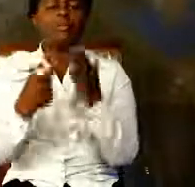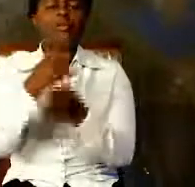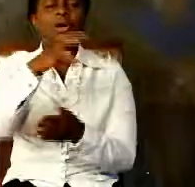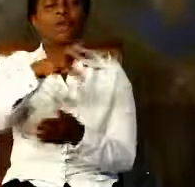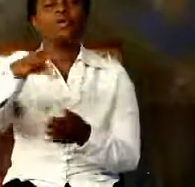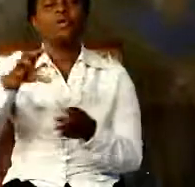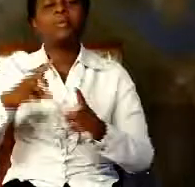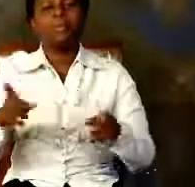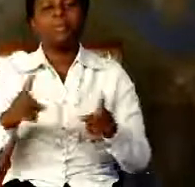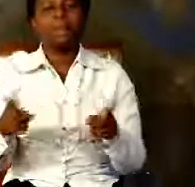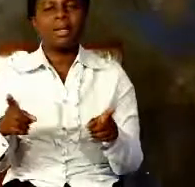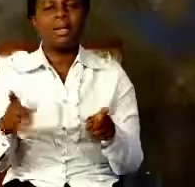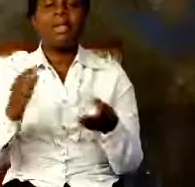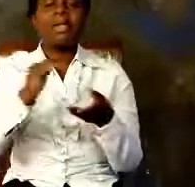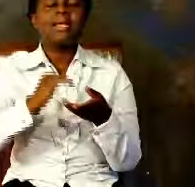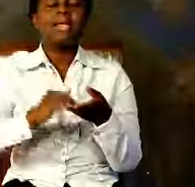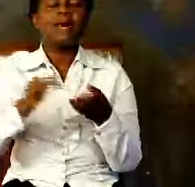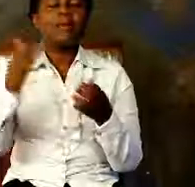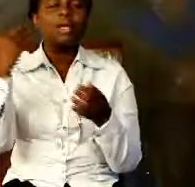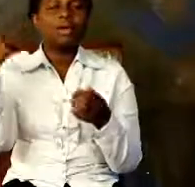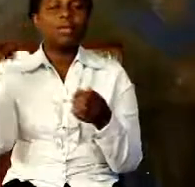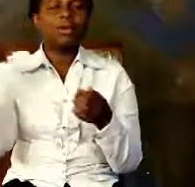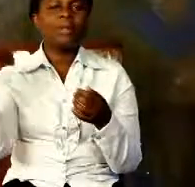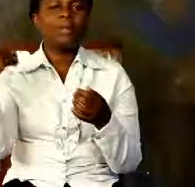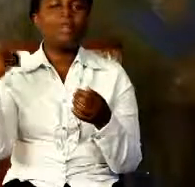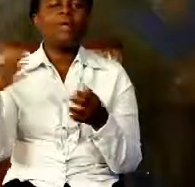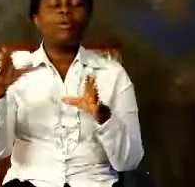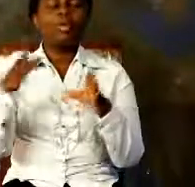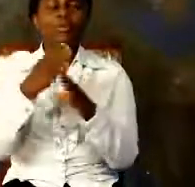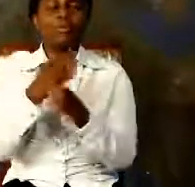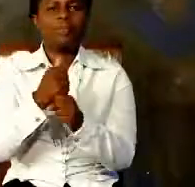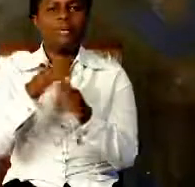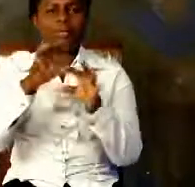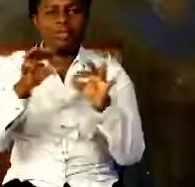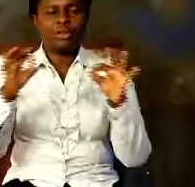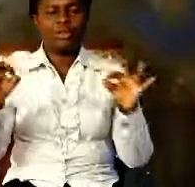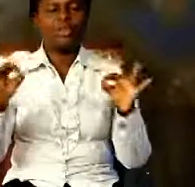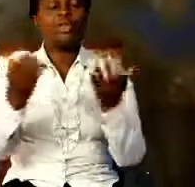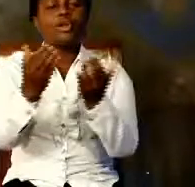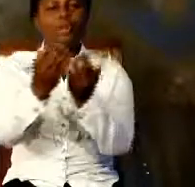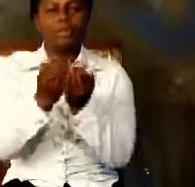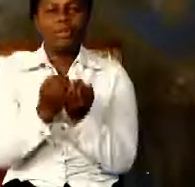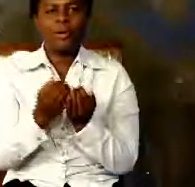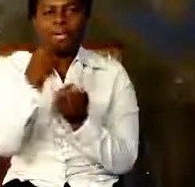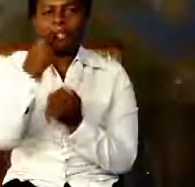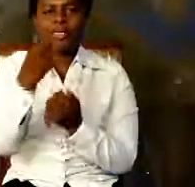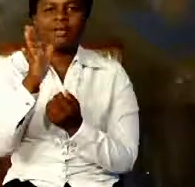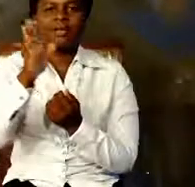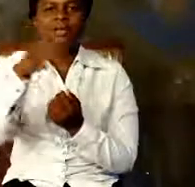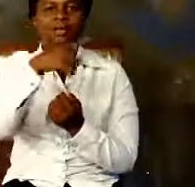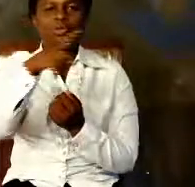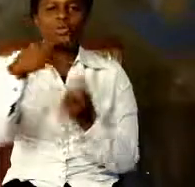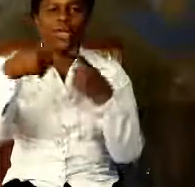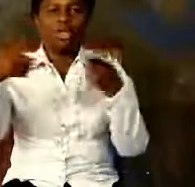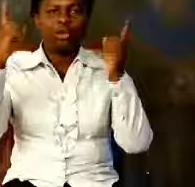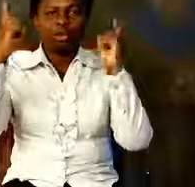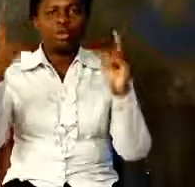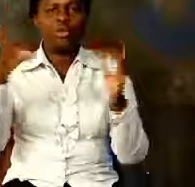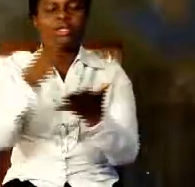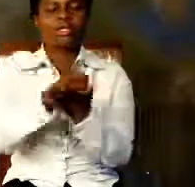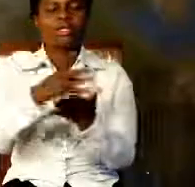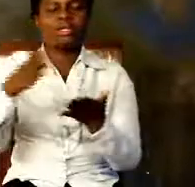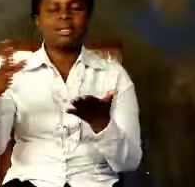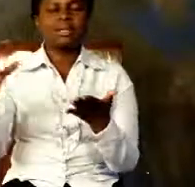vituoni mbalimbali, na wanatuambia kwamba wanatupata kwa uzuri kabisa. Tumepokea taarifa zenu kutoka kule chuo kikuu cha Dar es